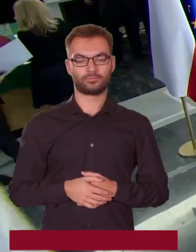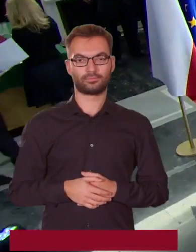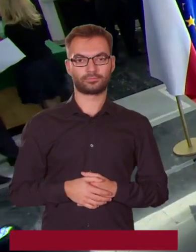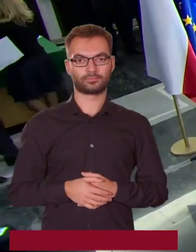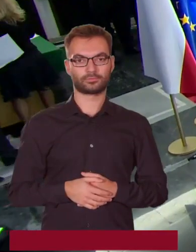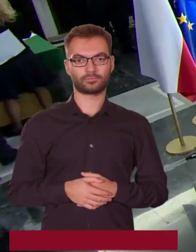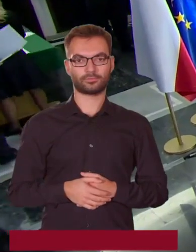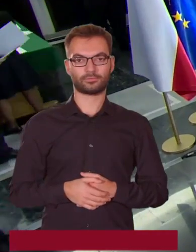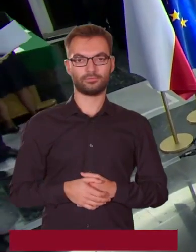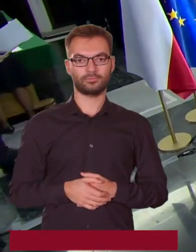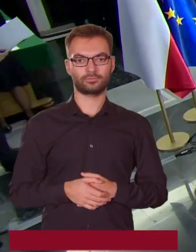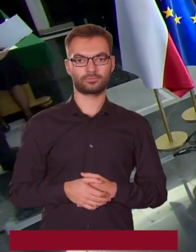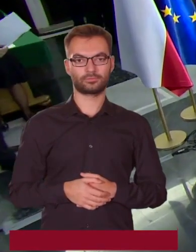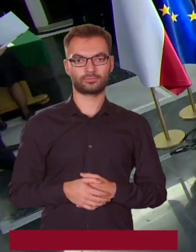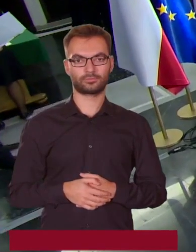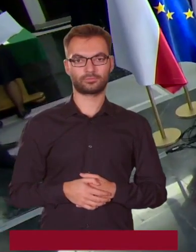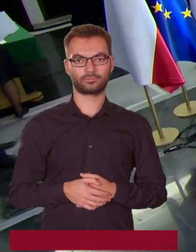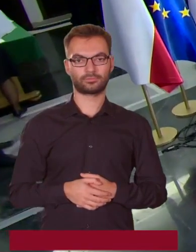Czy jest pan Tadeusz Aziewicz?